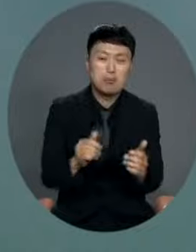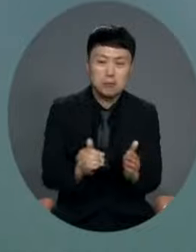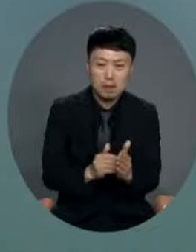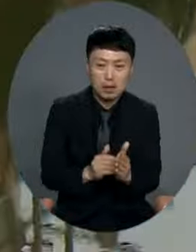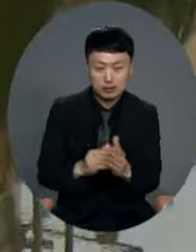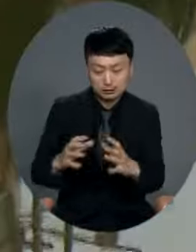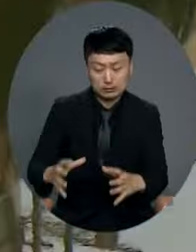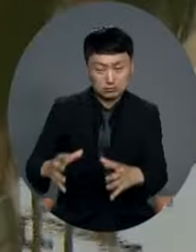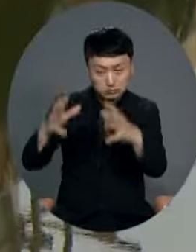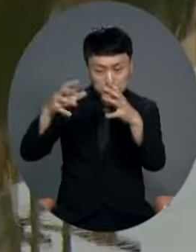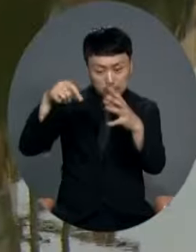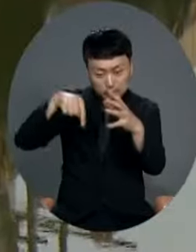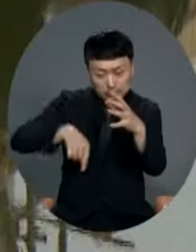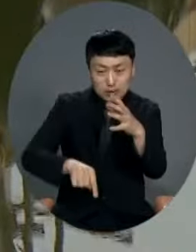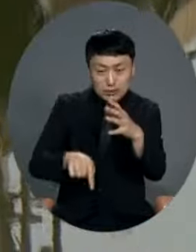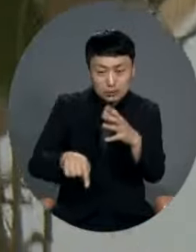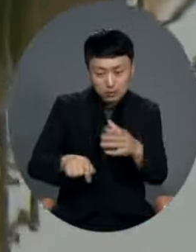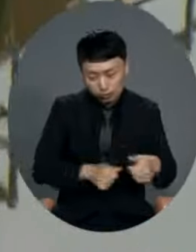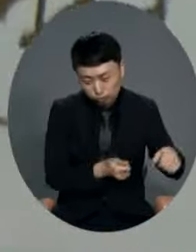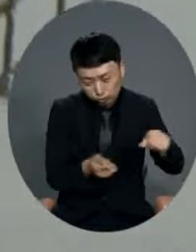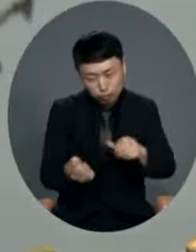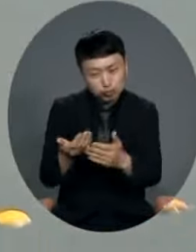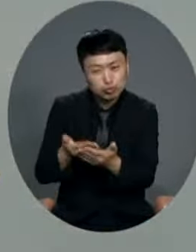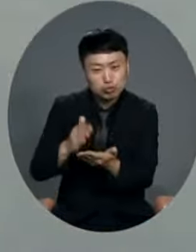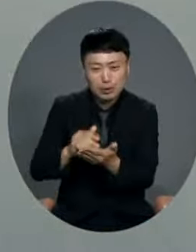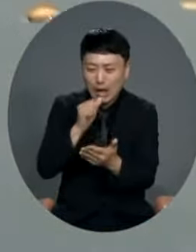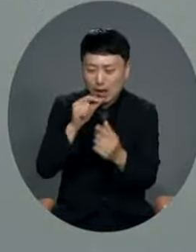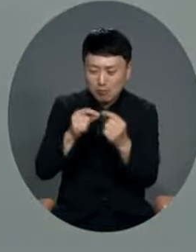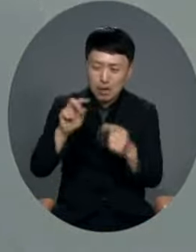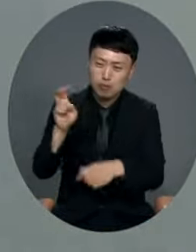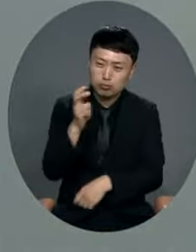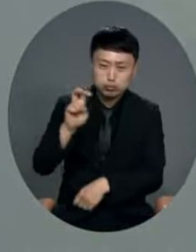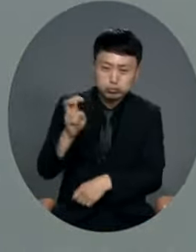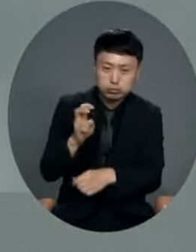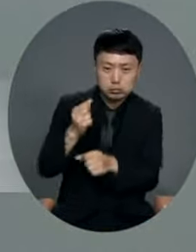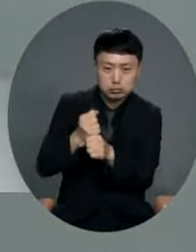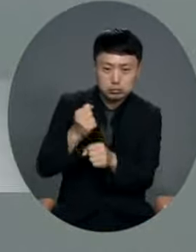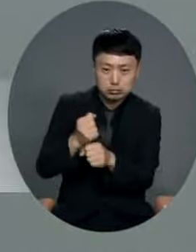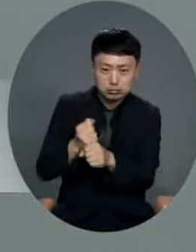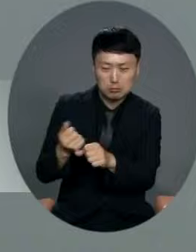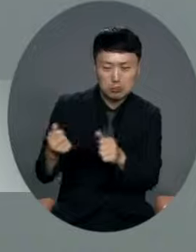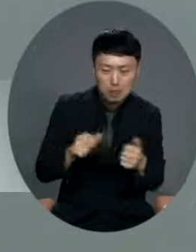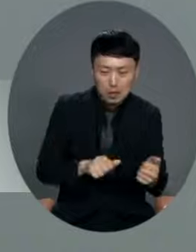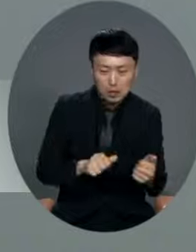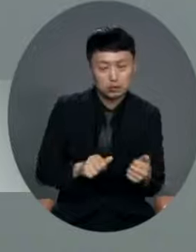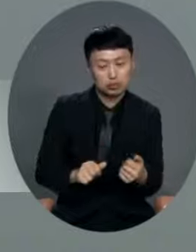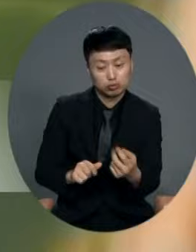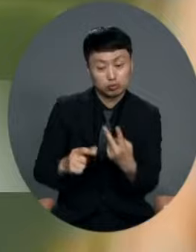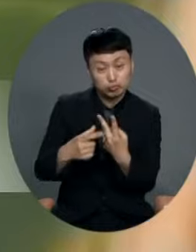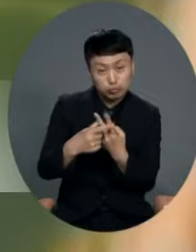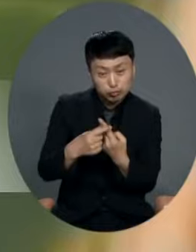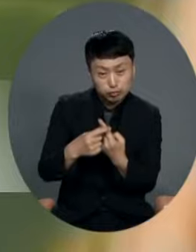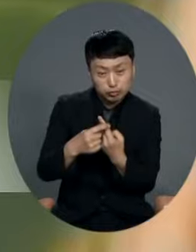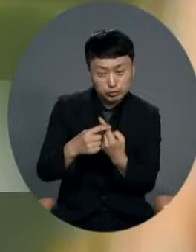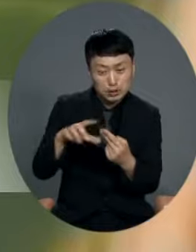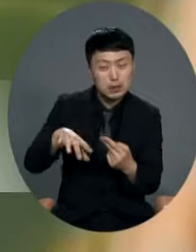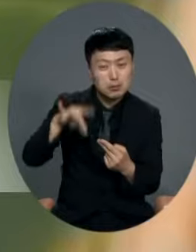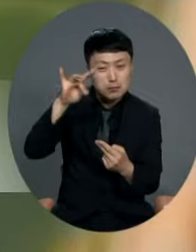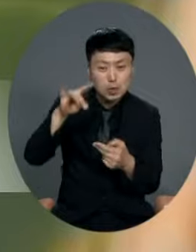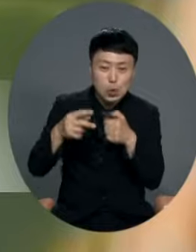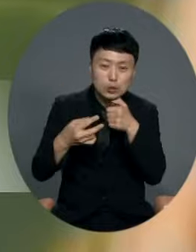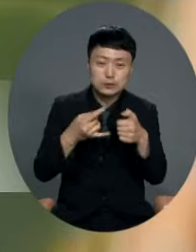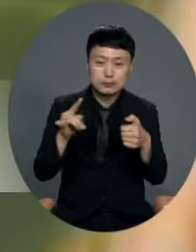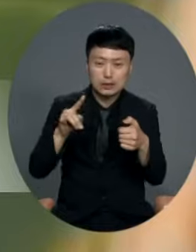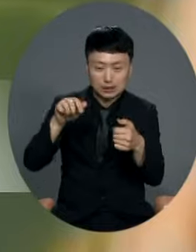철근을 묶는 결속 작업을 하던 중 변을 당한 겁니다 이인 일조로 물속에서 작업을 하기 위해 먼저 물에 들어간